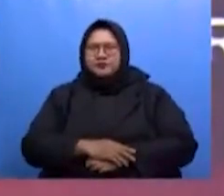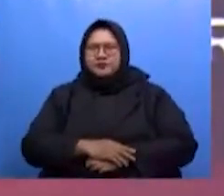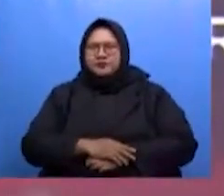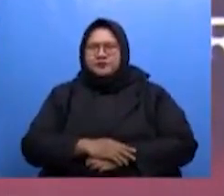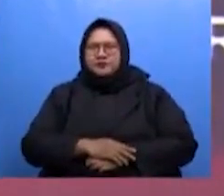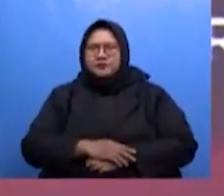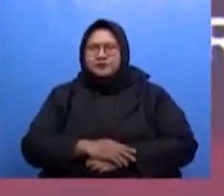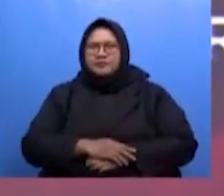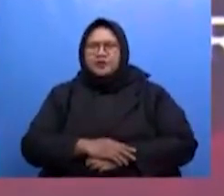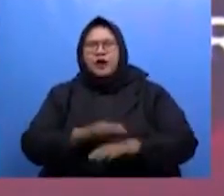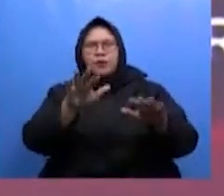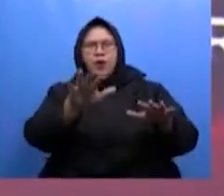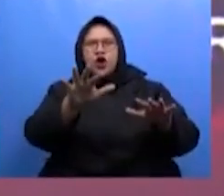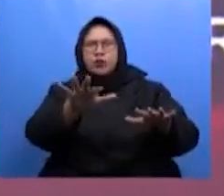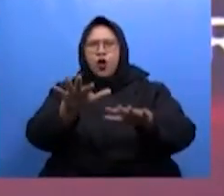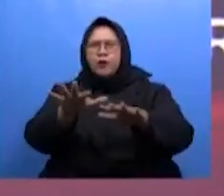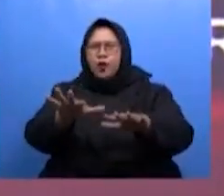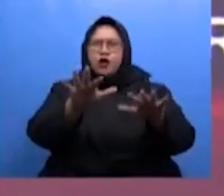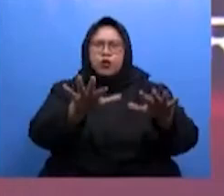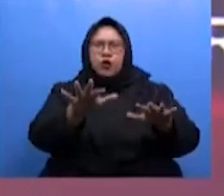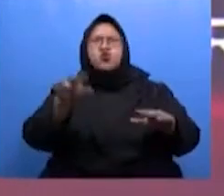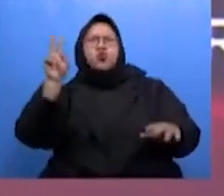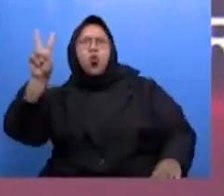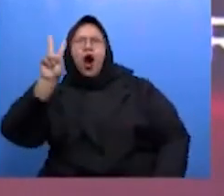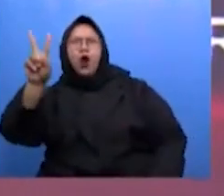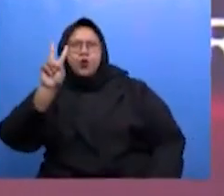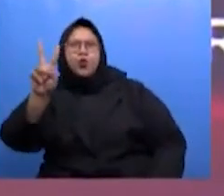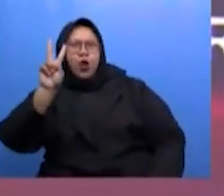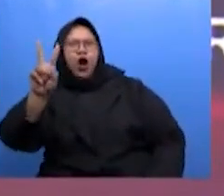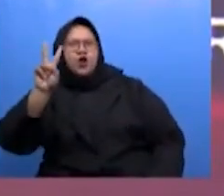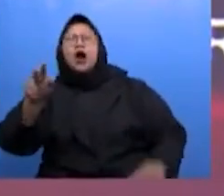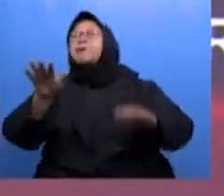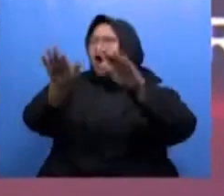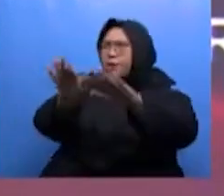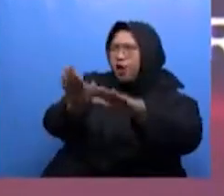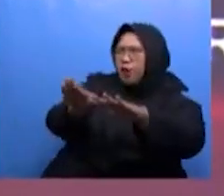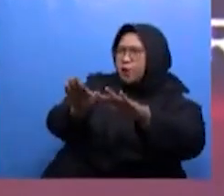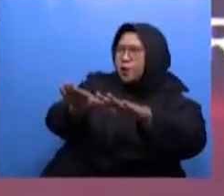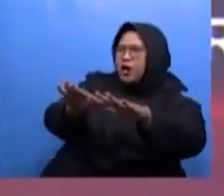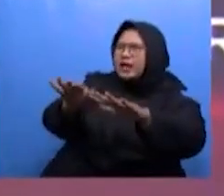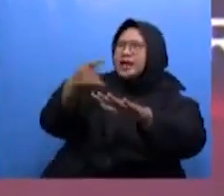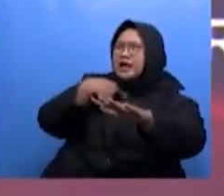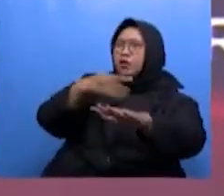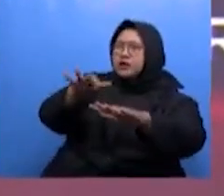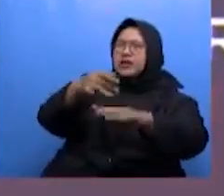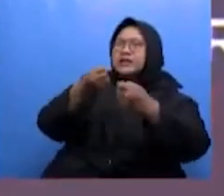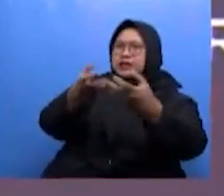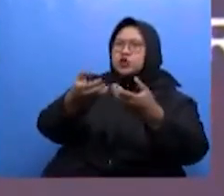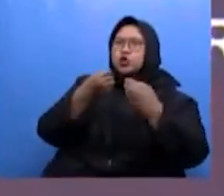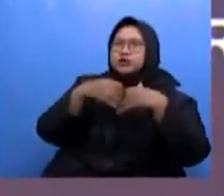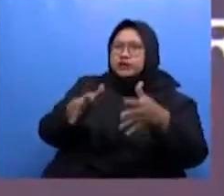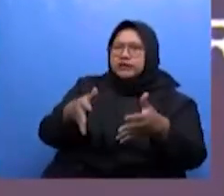habis kami mohon waktunya sebentar kami mohon waktunya sebentar kami akan memberikan